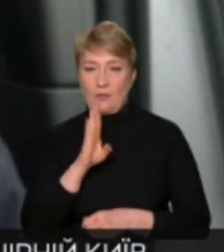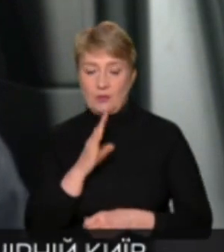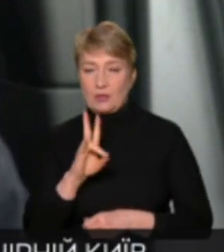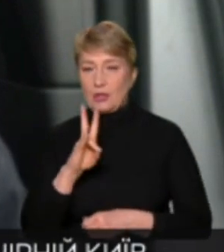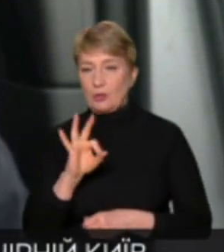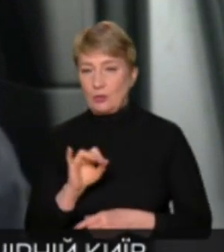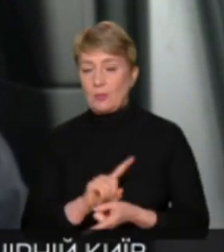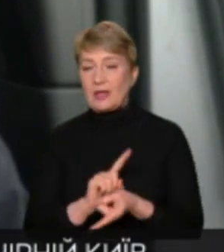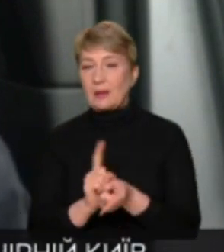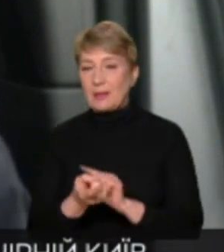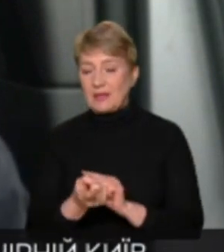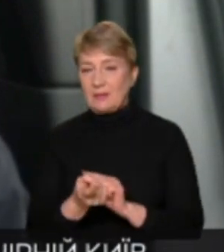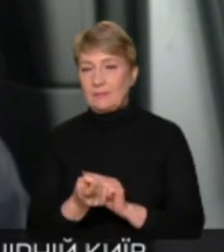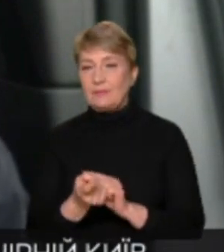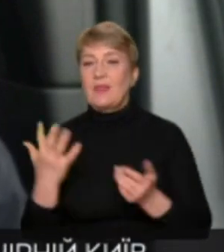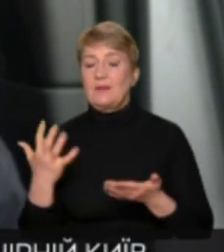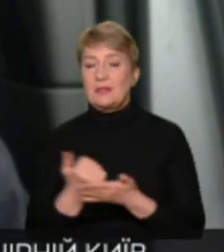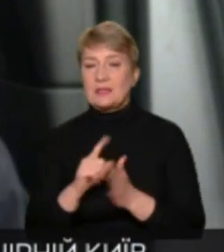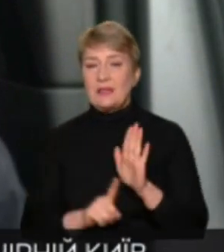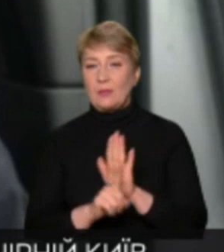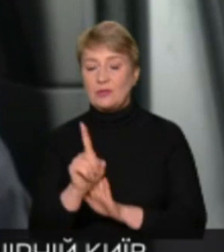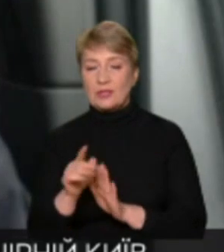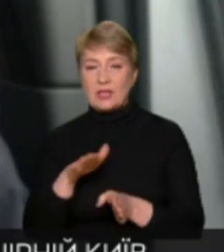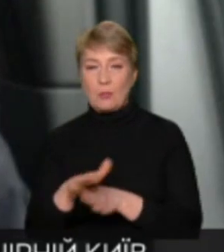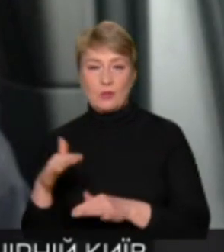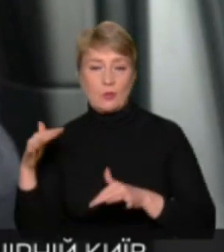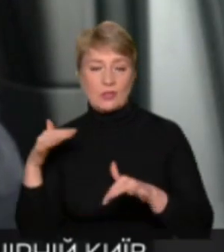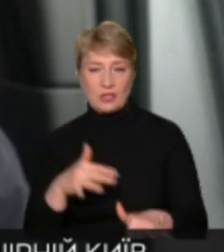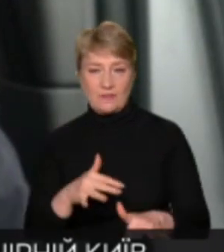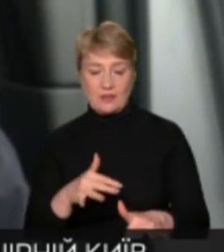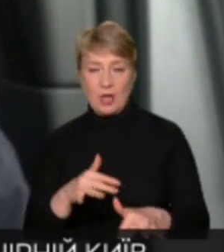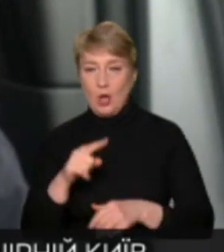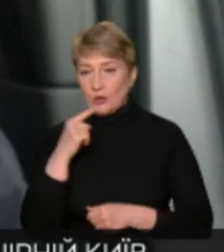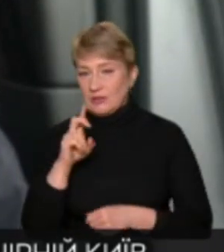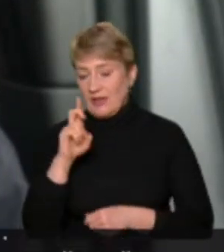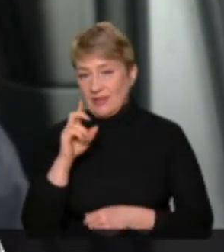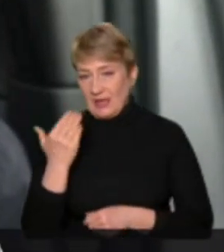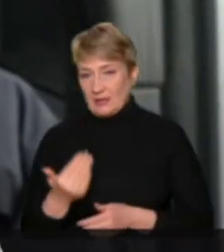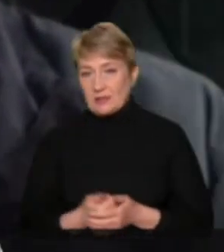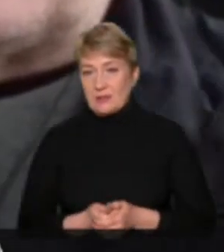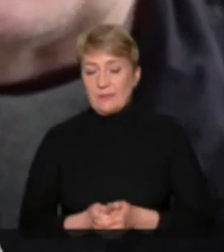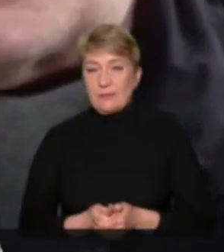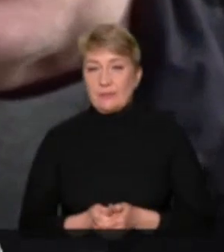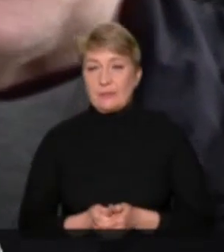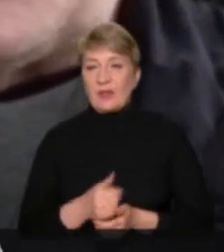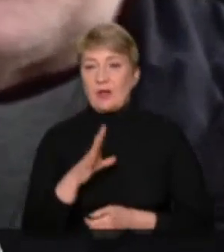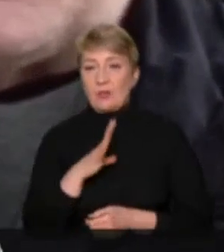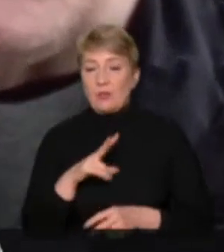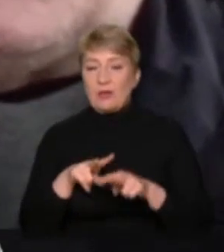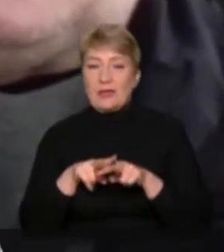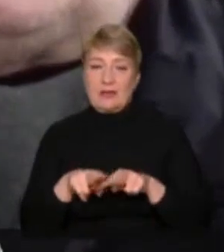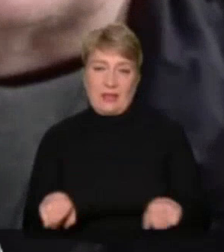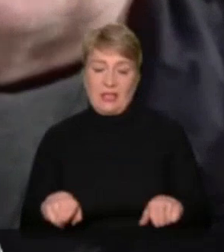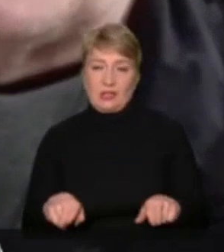зробили контрнаступ. На початку повномасштабного вторгнення Російської Федерації до нас були, були такі теж